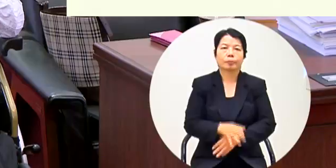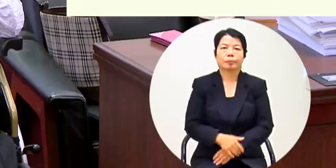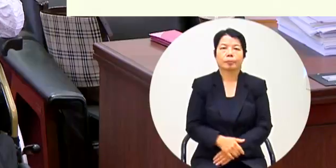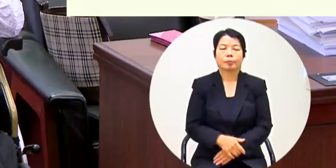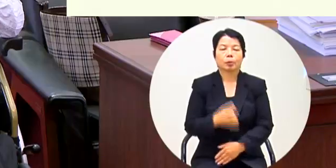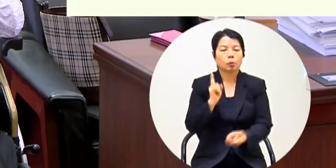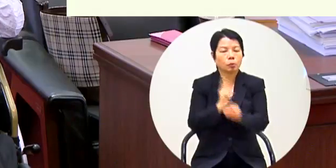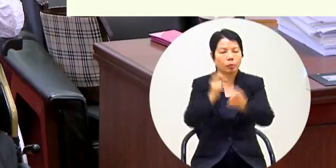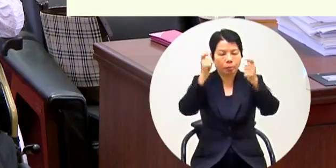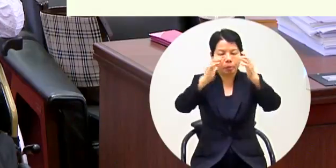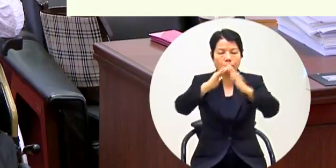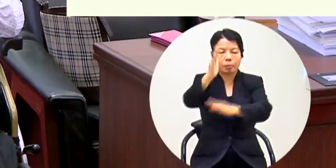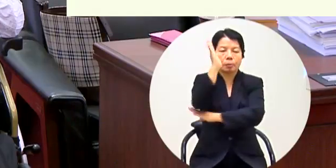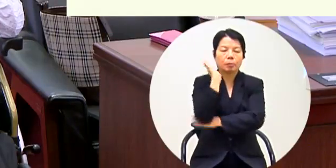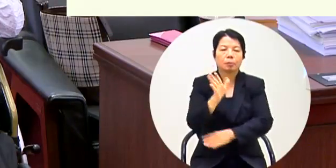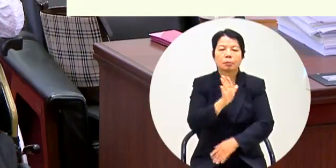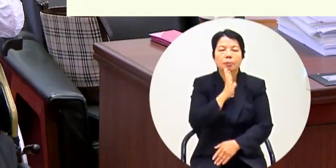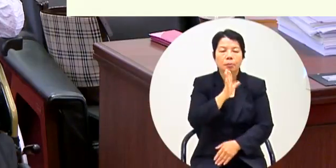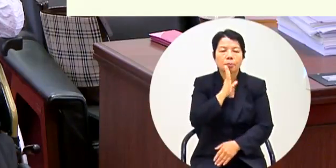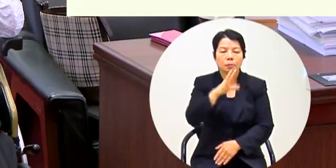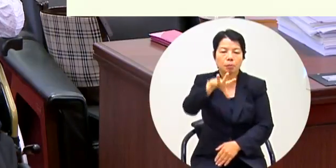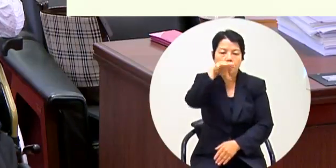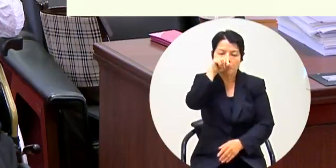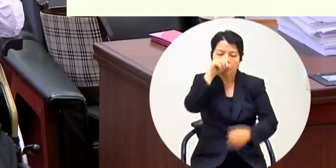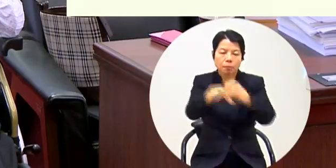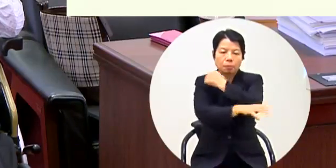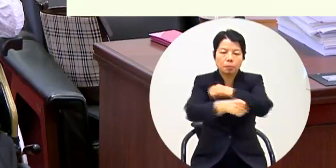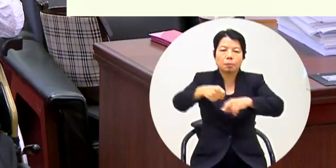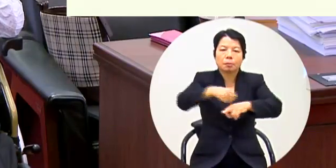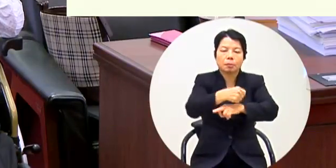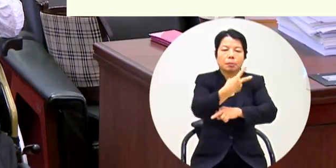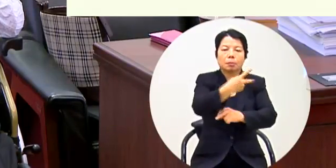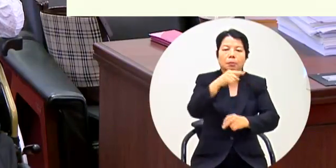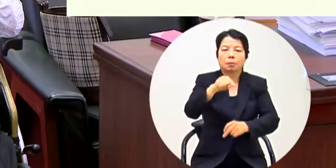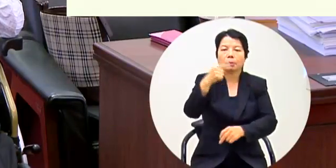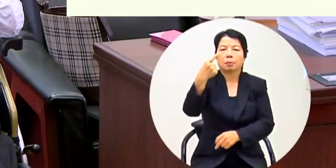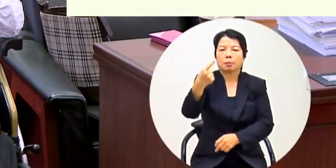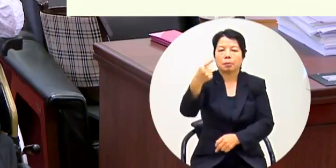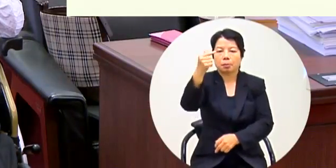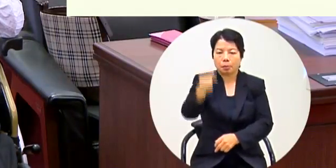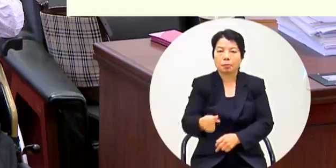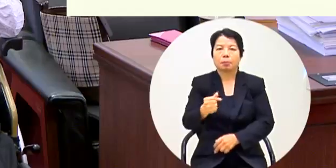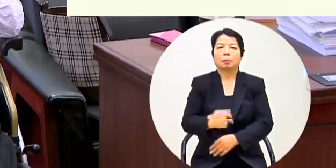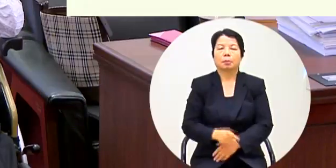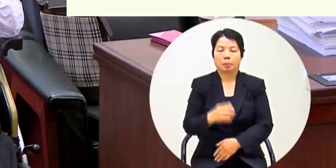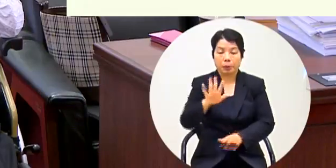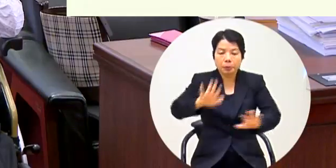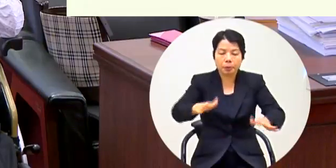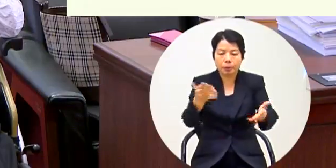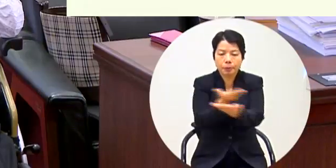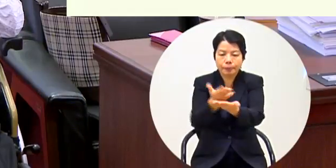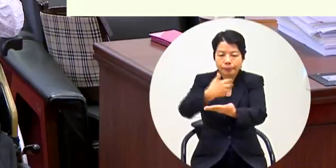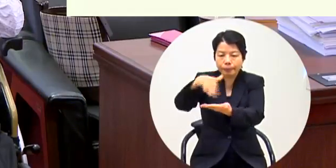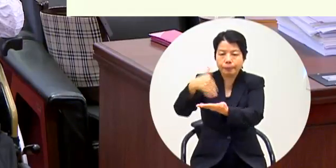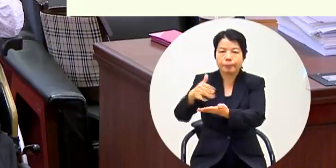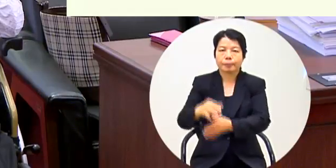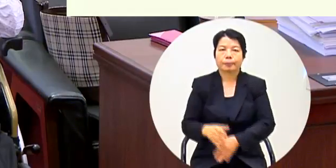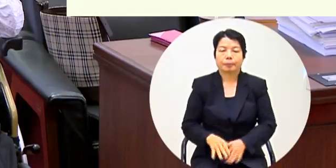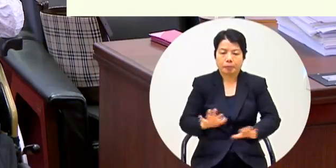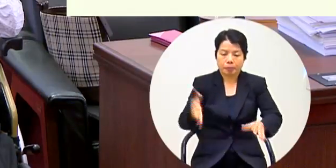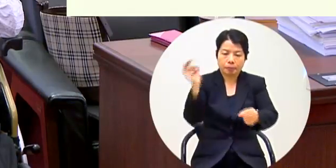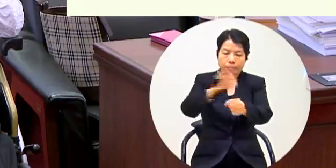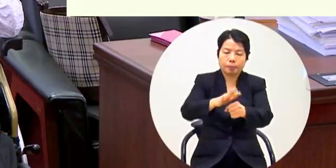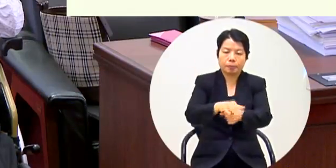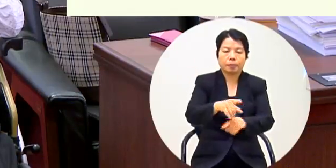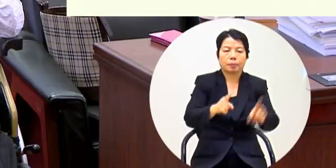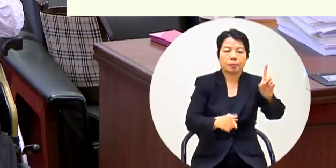金2.1亿啊，那如果说我们来换算哦，你刚补助大概10000左右，那